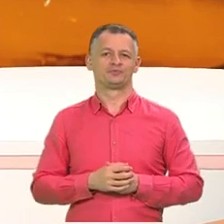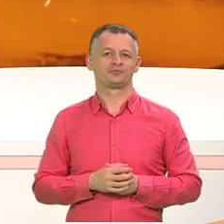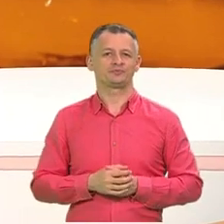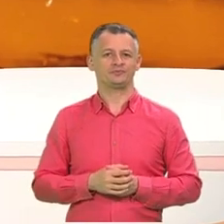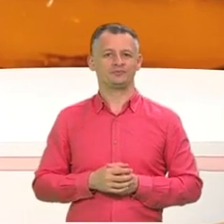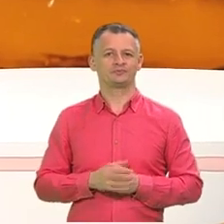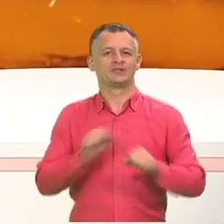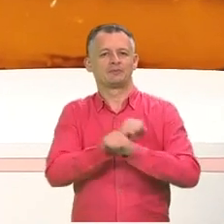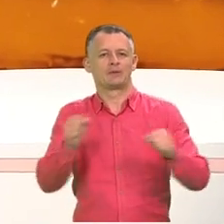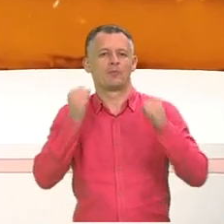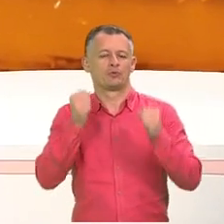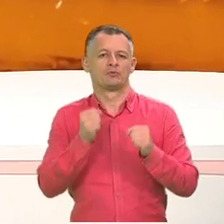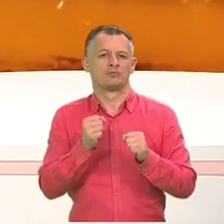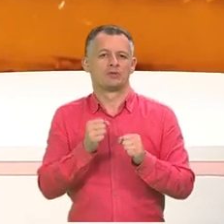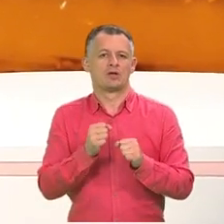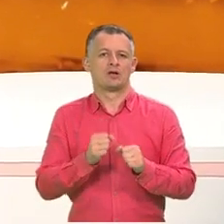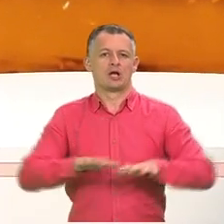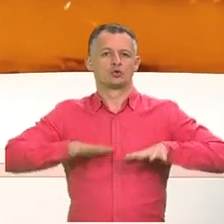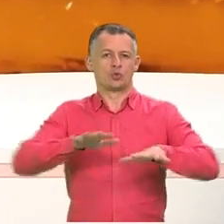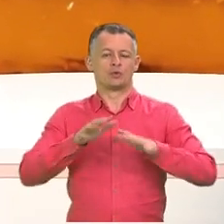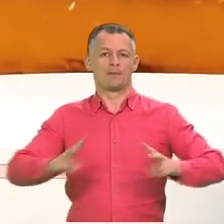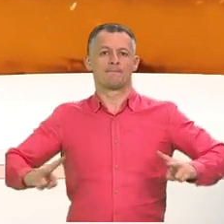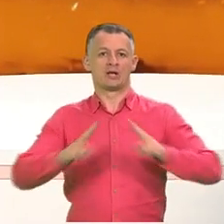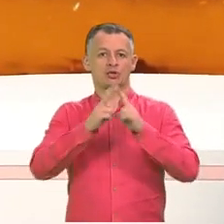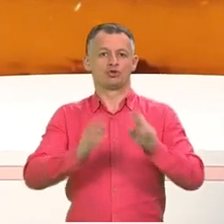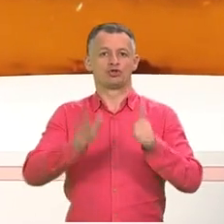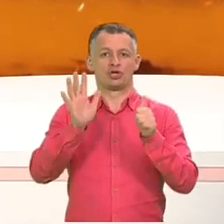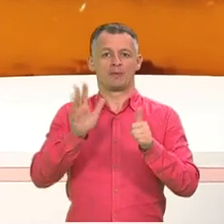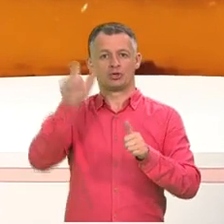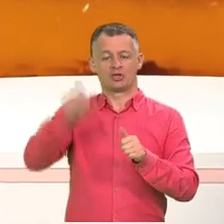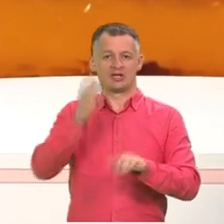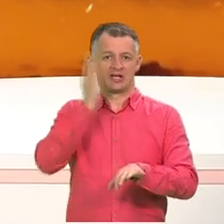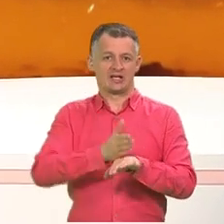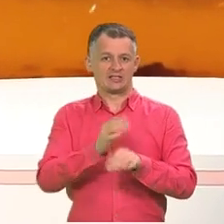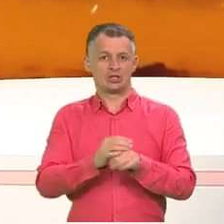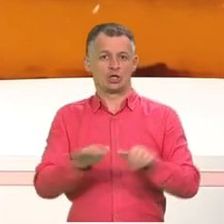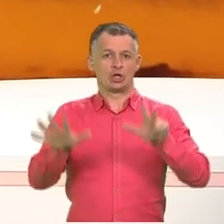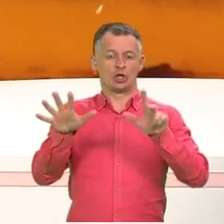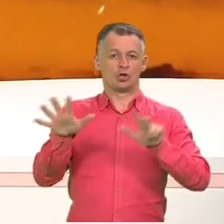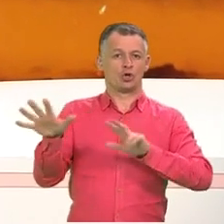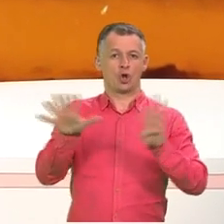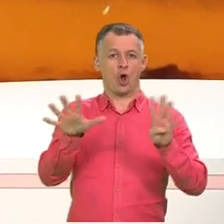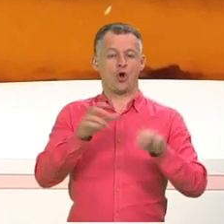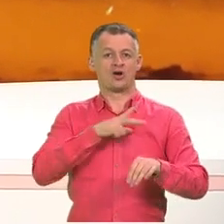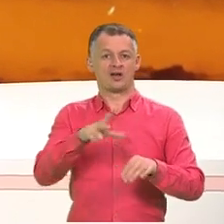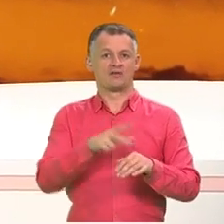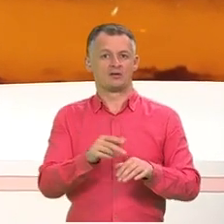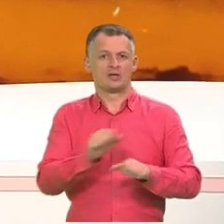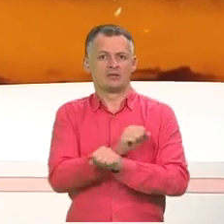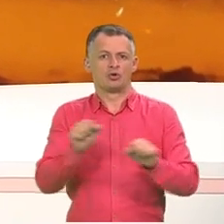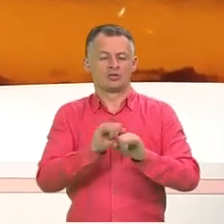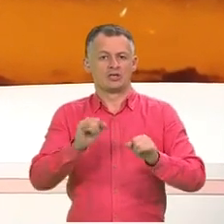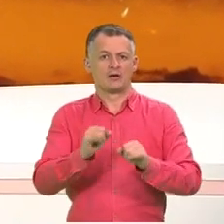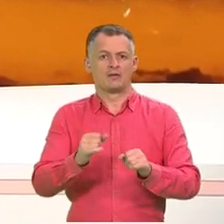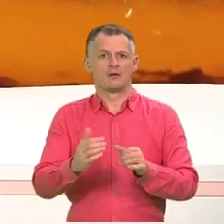O explozie puternică a zguduit Parisul în această seară. 16 oameni au fost răniți, iar 9 sunt în stare gravă. Deflagrația s-a produs într-o clădire a